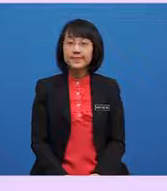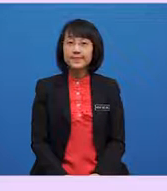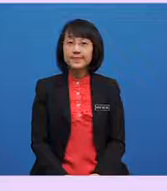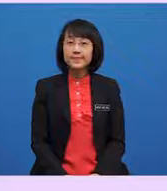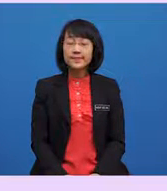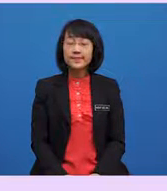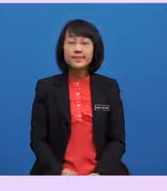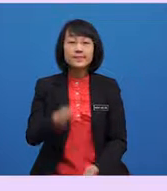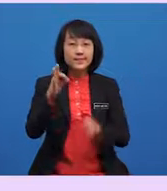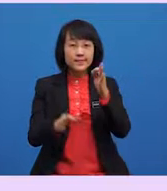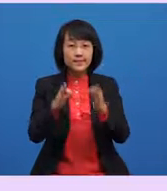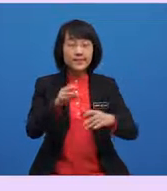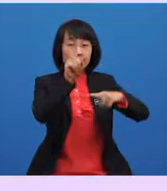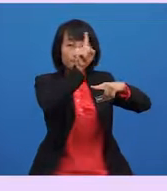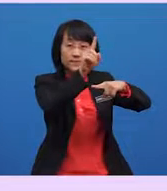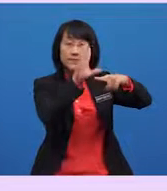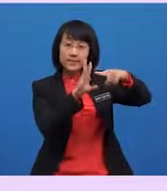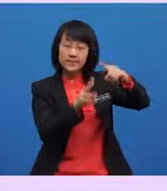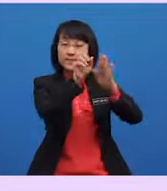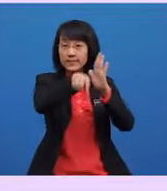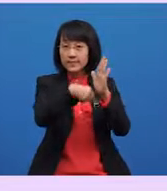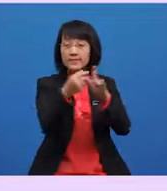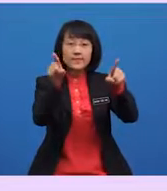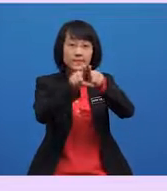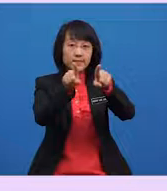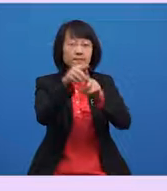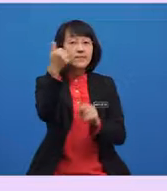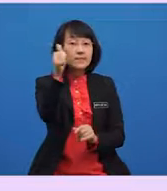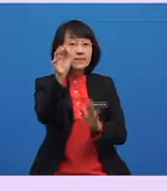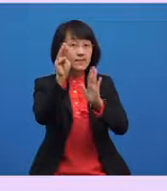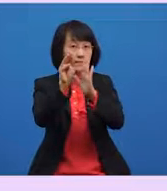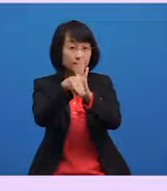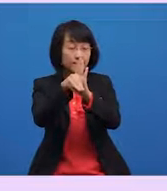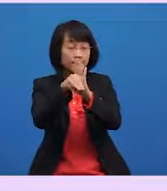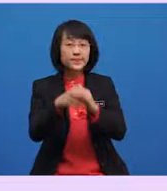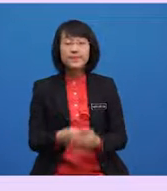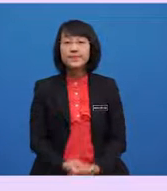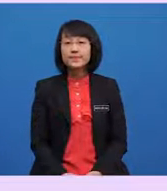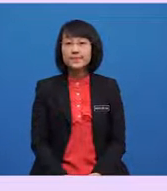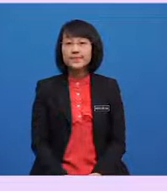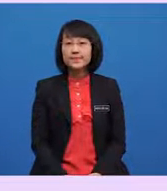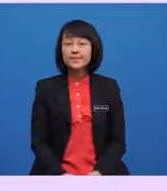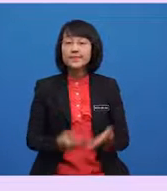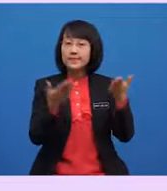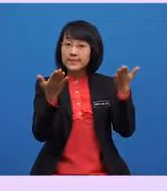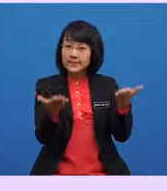Jika 1/6 jam sama dengan 10 minit, kamu boleh